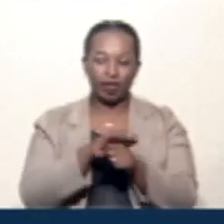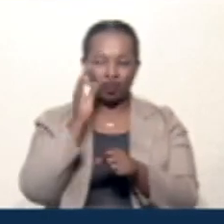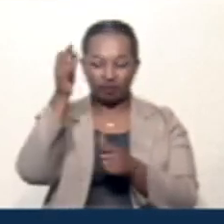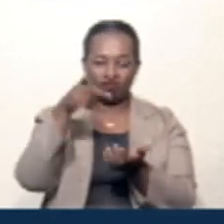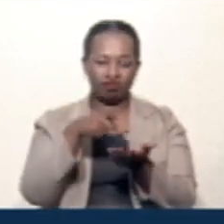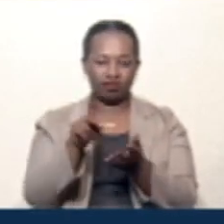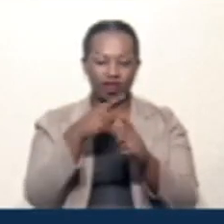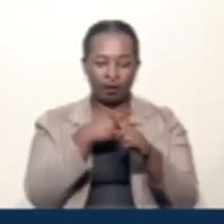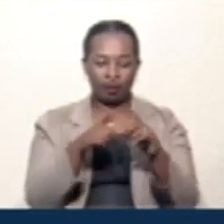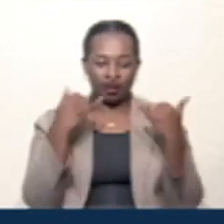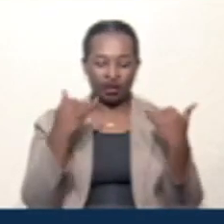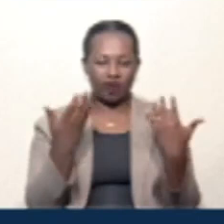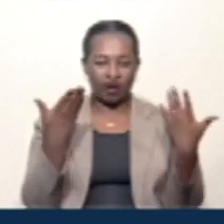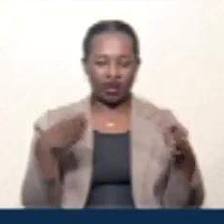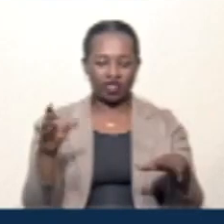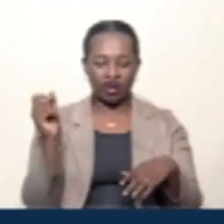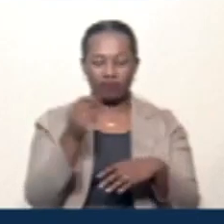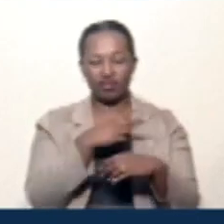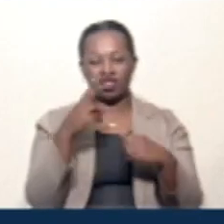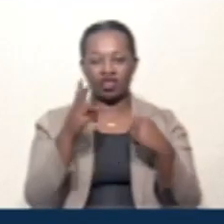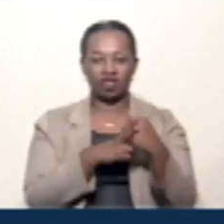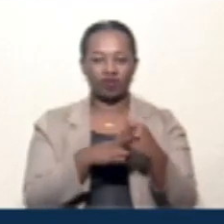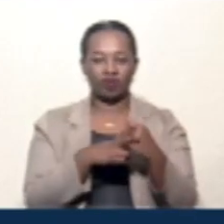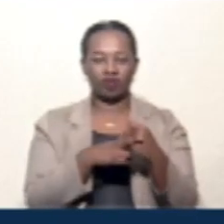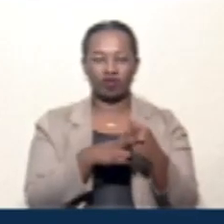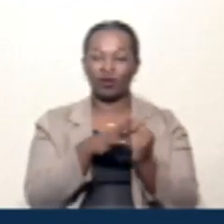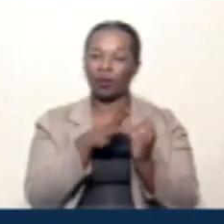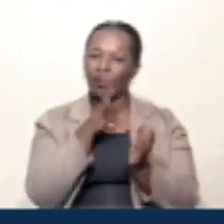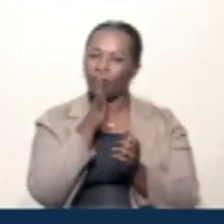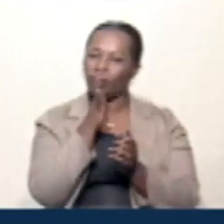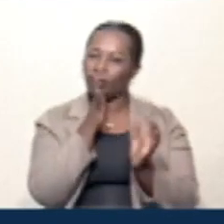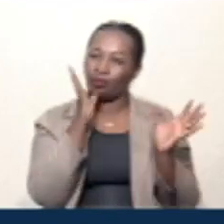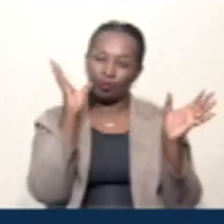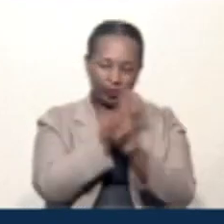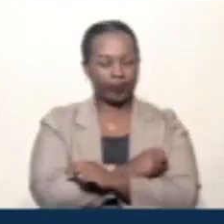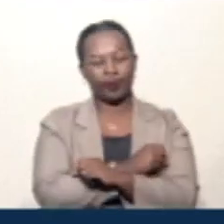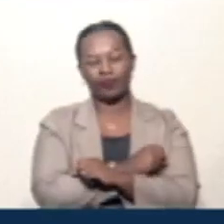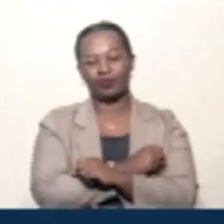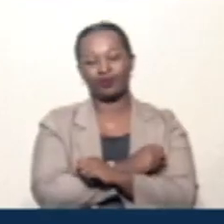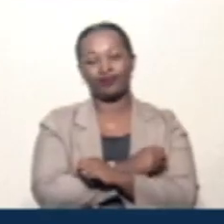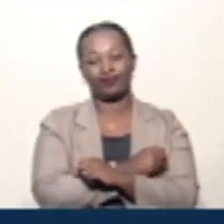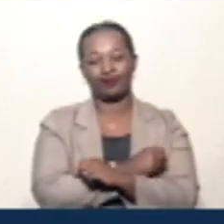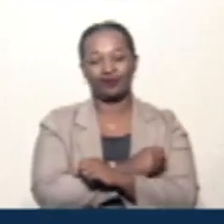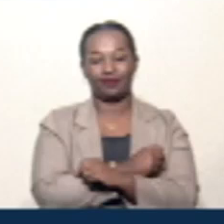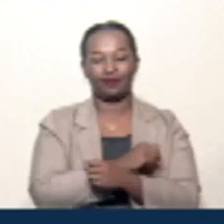ariko hakaba hashize amezi agera kuri 7 amaso yaraheze mu kirere. Ni ngo twatigwe na Jean Paul